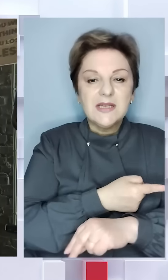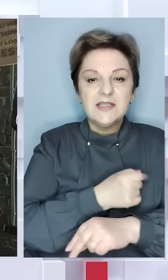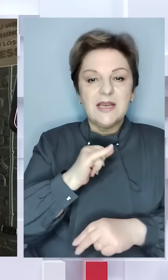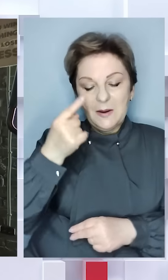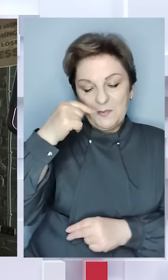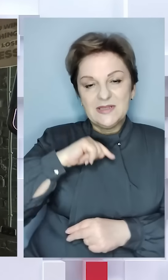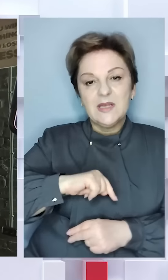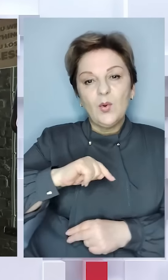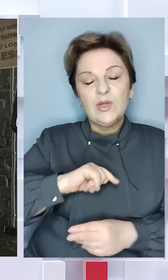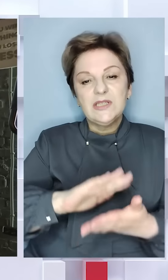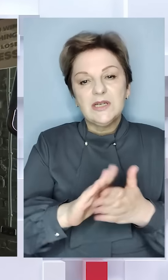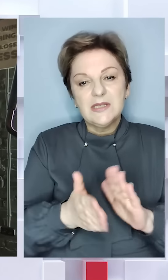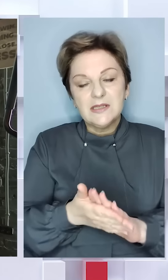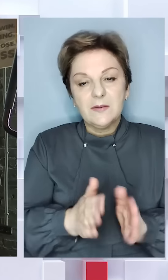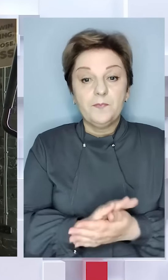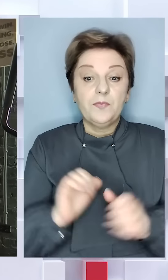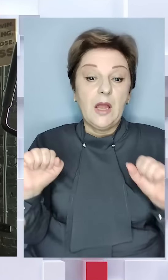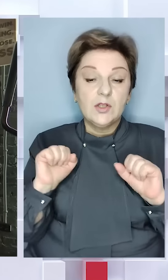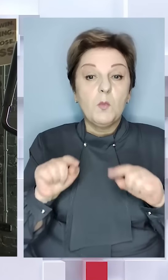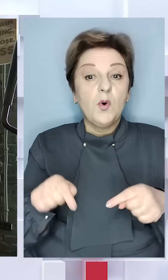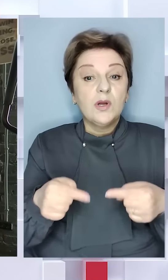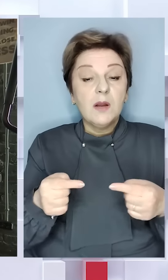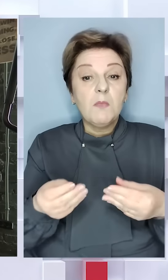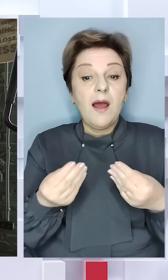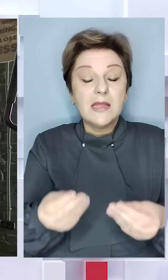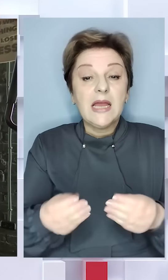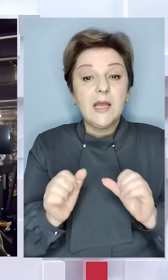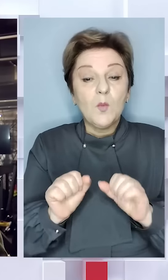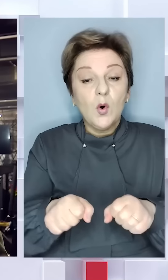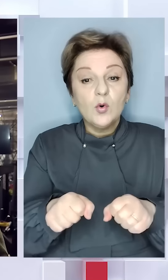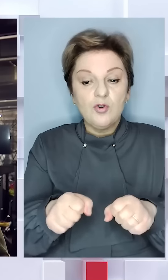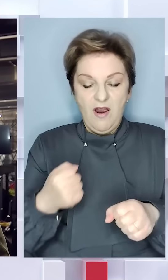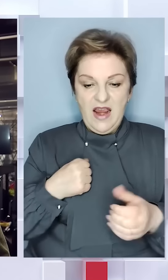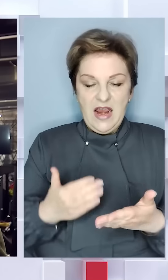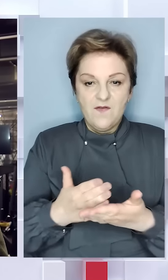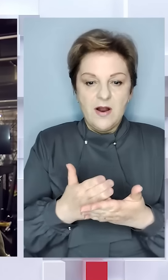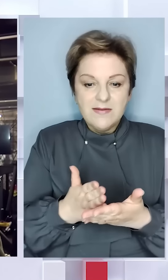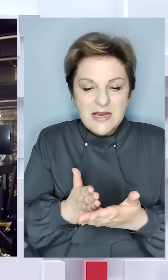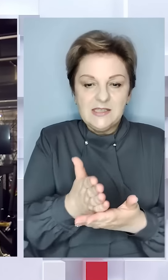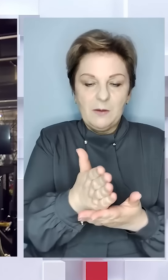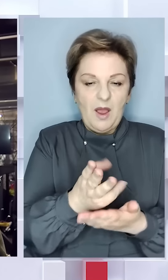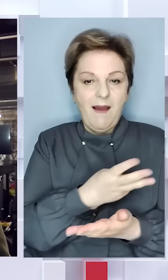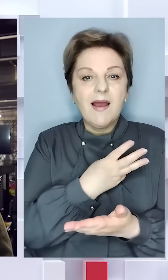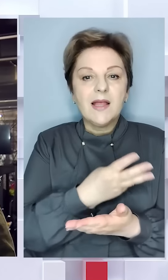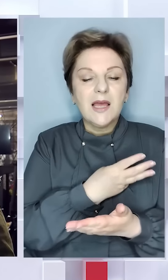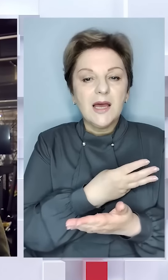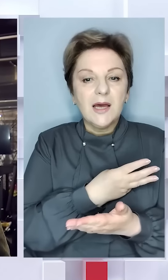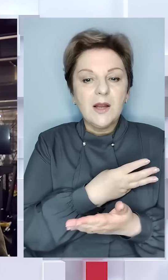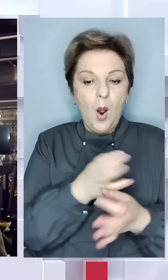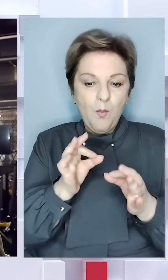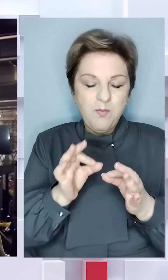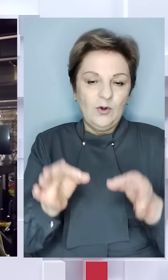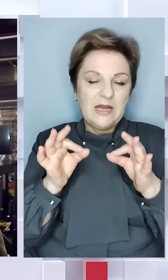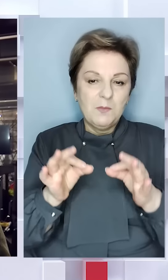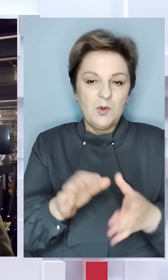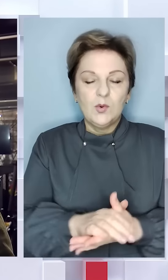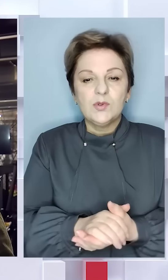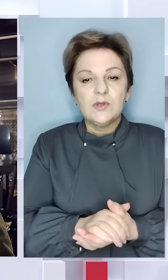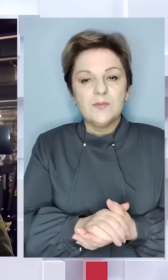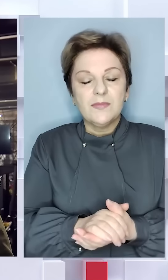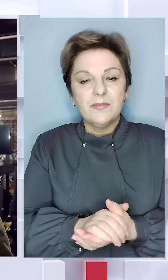та психологічний стан. Спортивна реабілітація, вони дають можливість ветеранам спрямувати свою енергію в потрібне русло